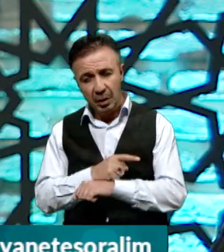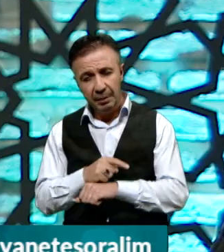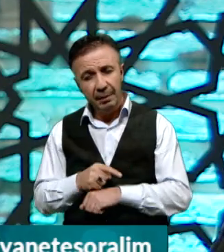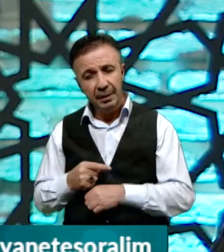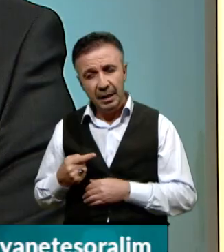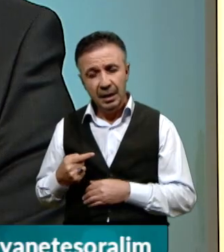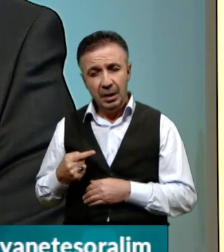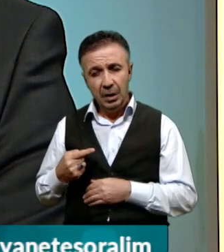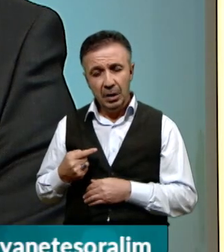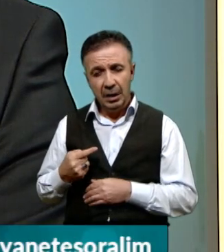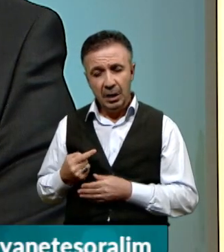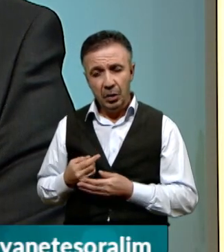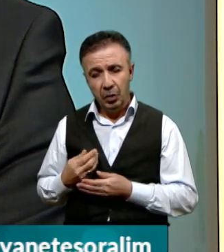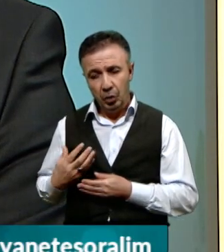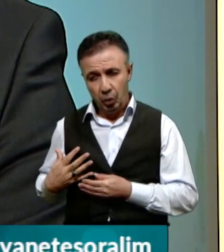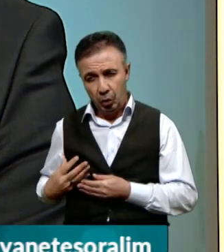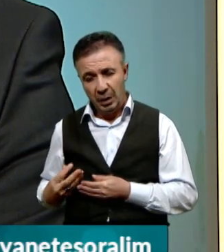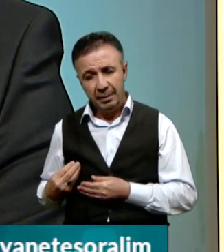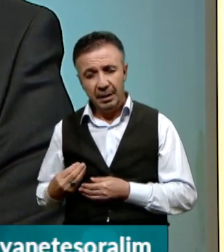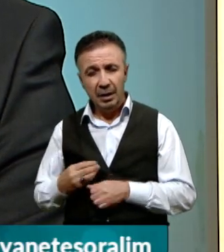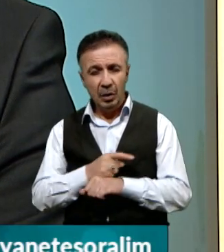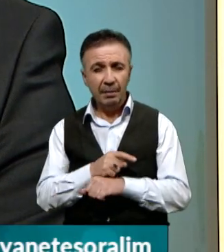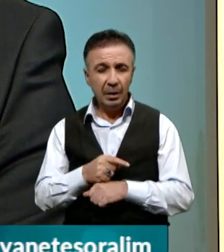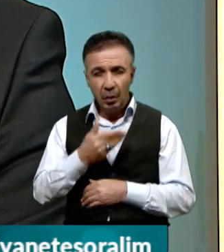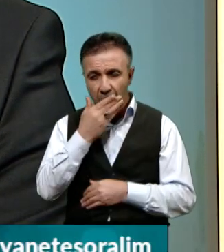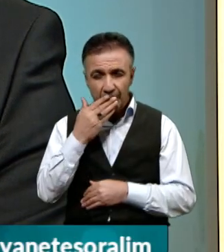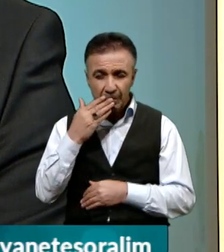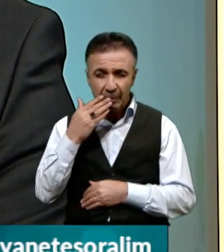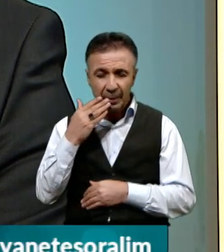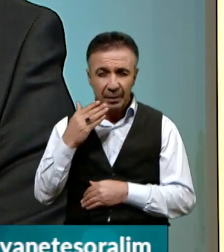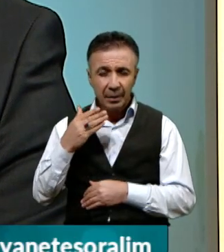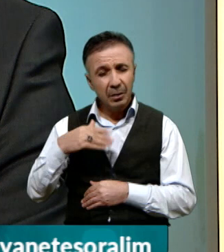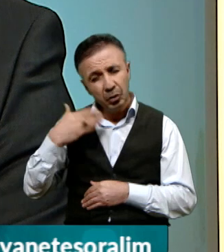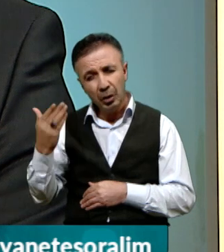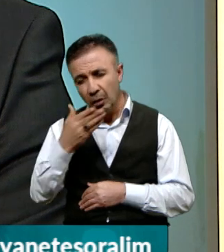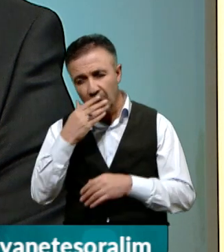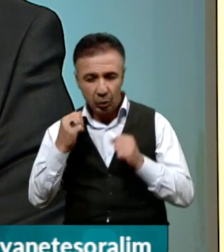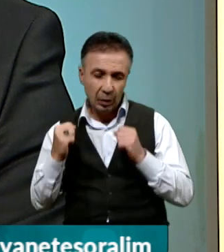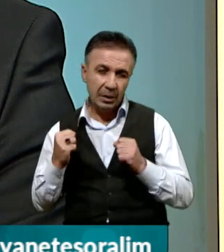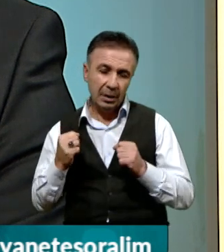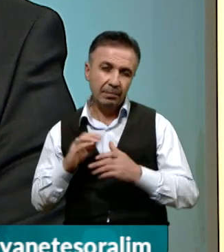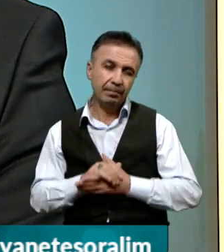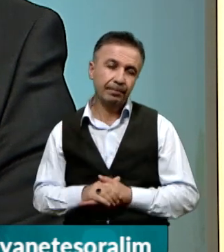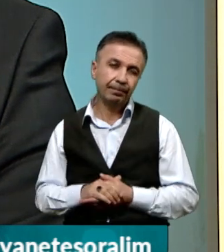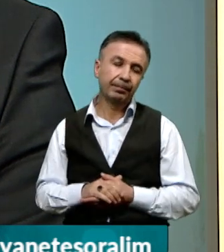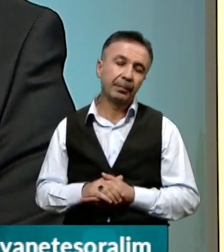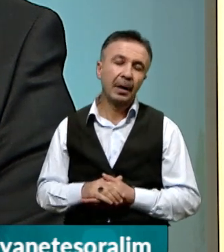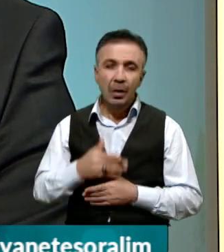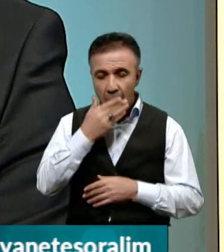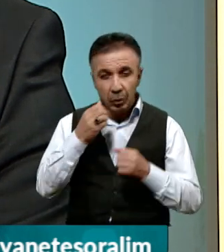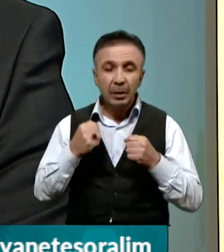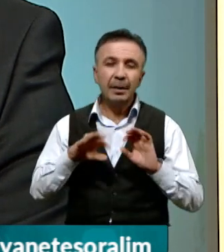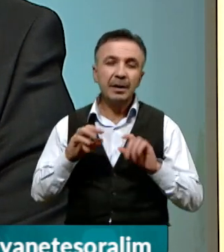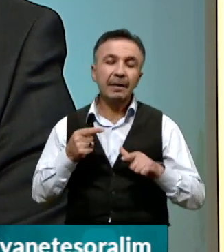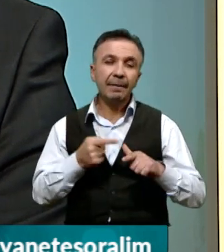döneminde oruçları ne yapacak? Erteleyecek. Bir mazereti var. Mazerete mebni olarak oruçları ne yapmayacak? Tutmayacak. Peki tutamadığı oruçlar için